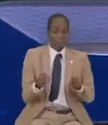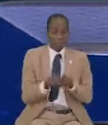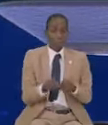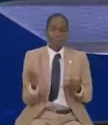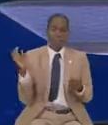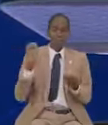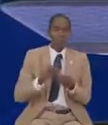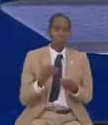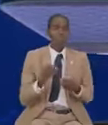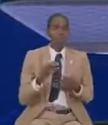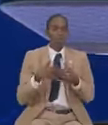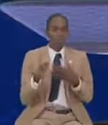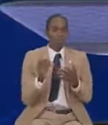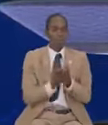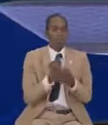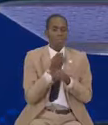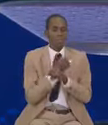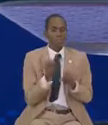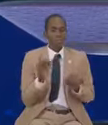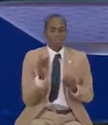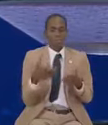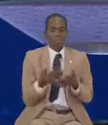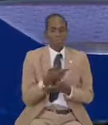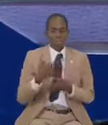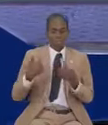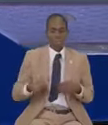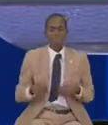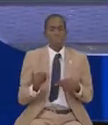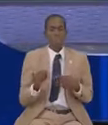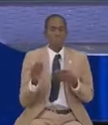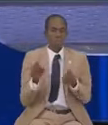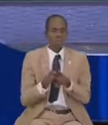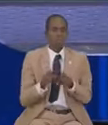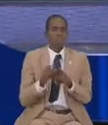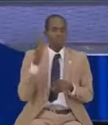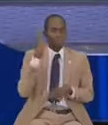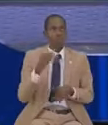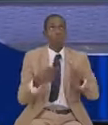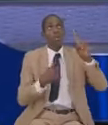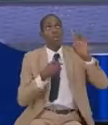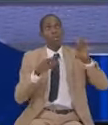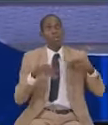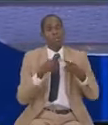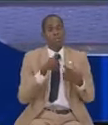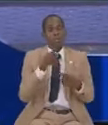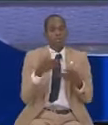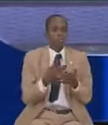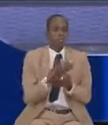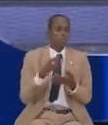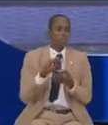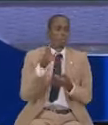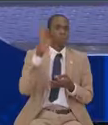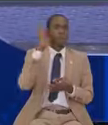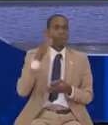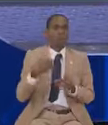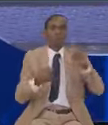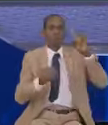et après le salut maintenant je vous donnerai un cœur nouveau et je mettrai en vous un esprit nouveau